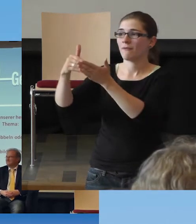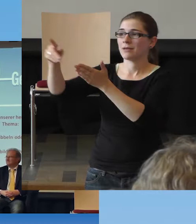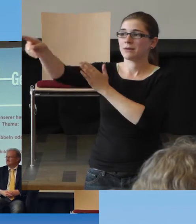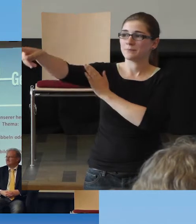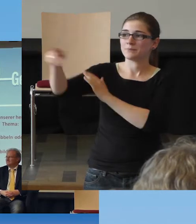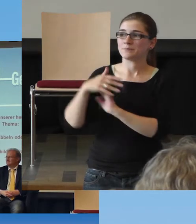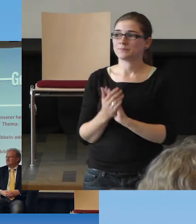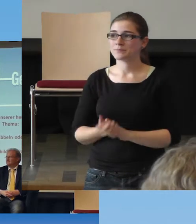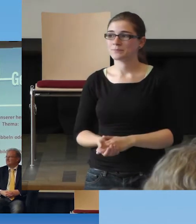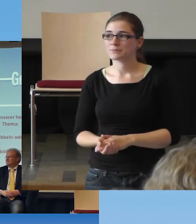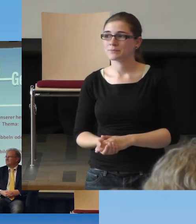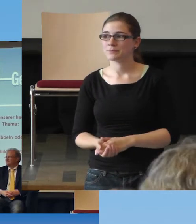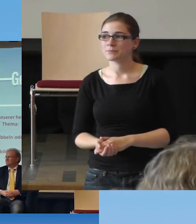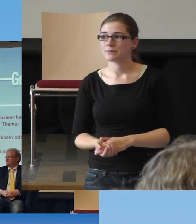Frage.